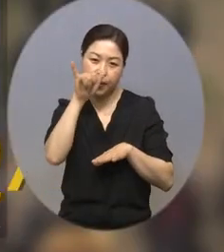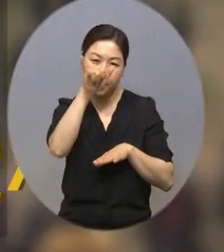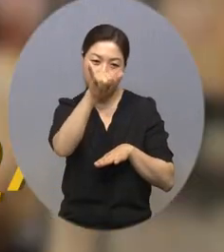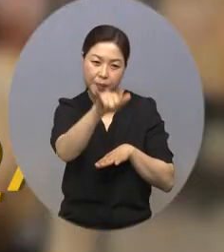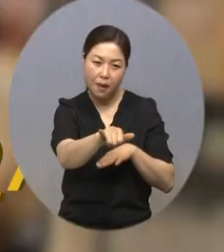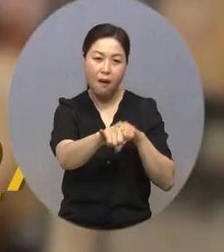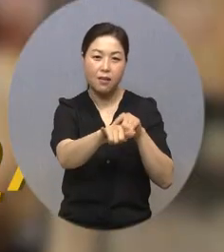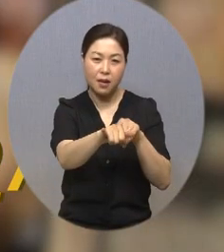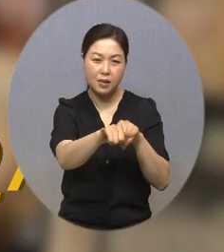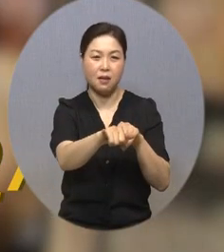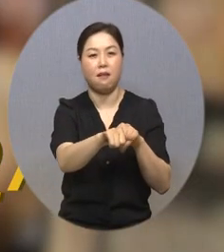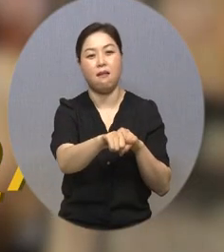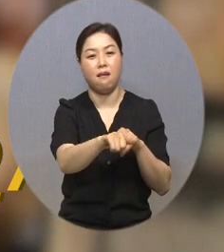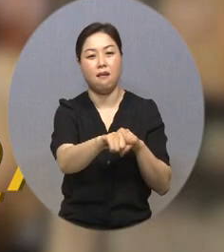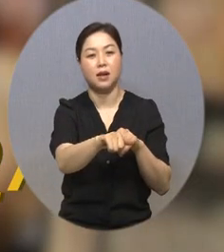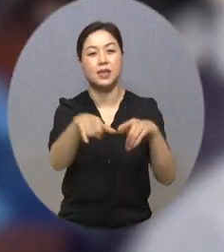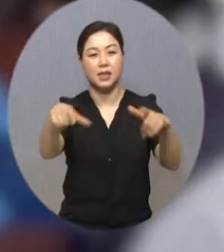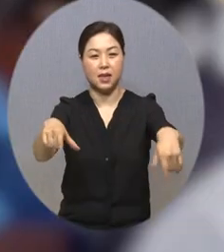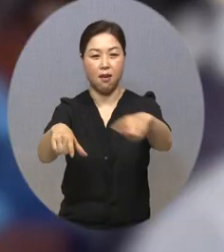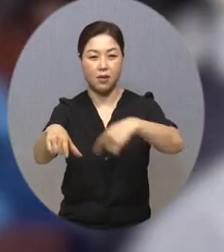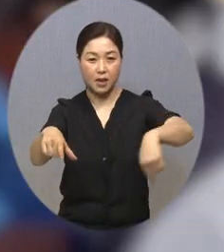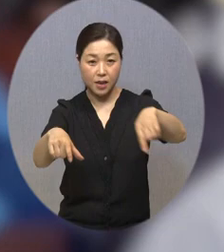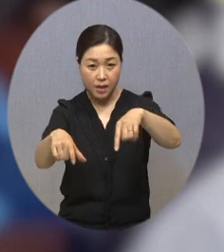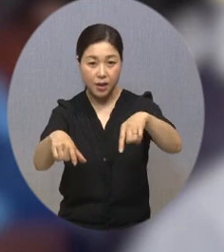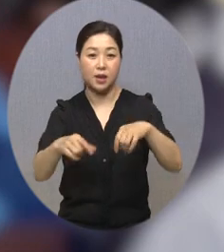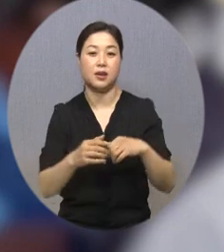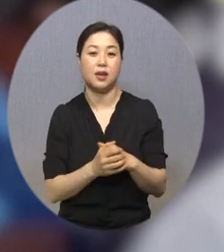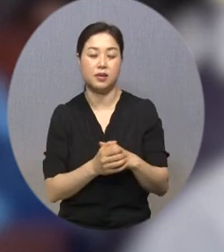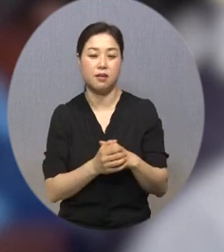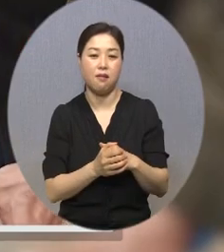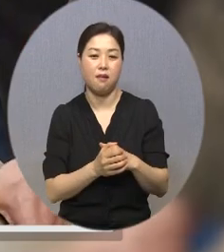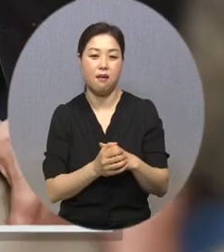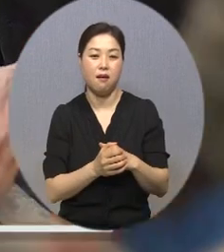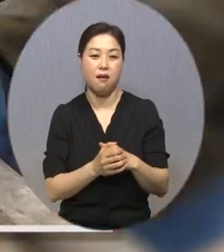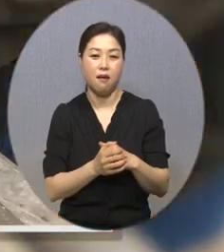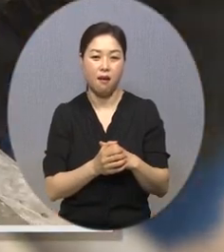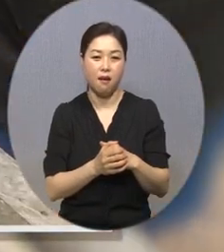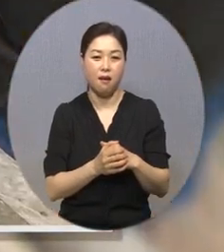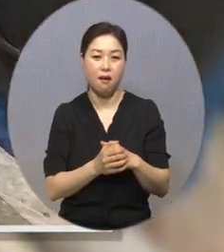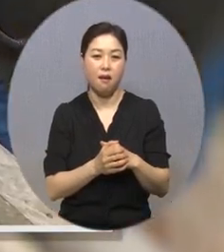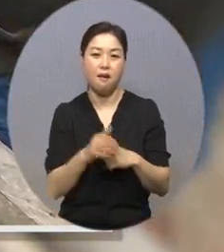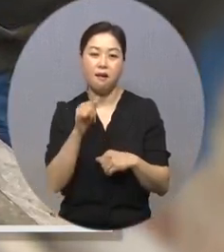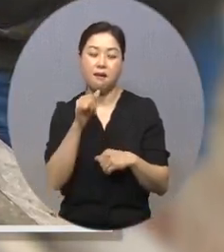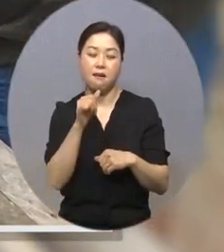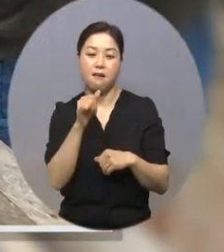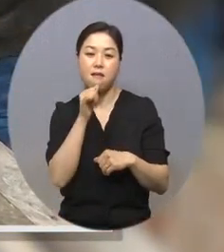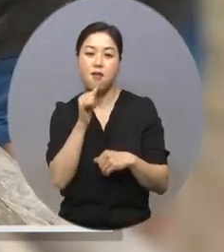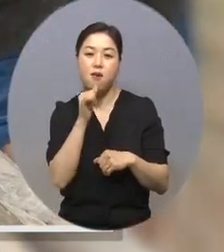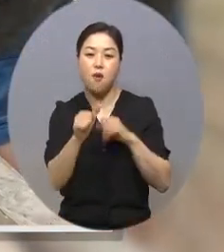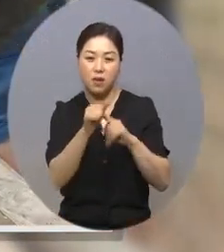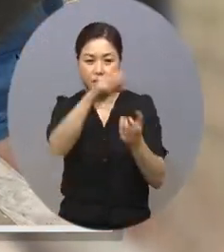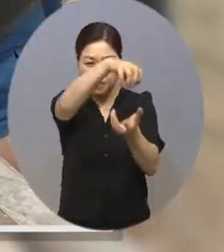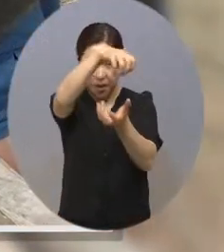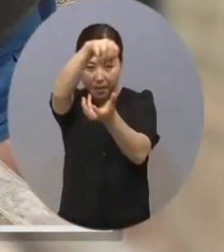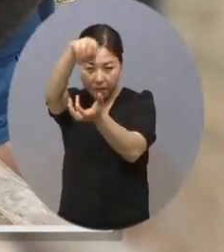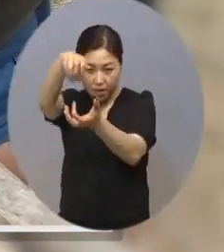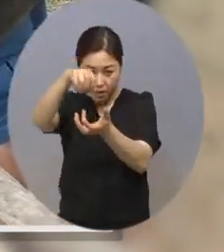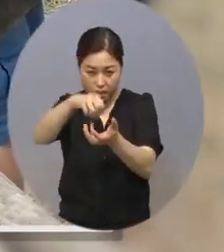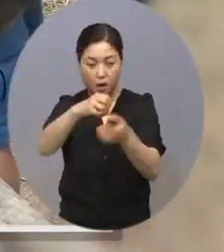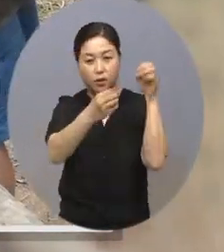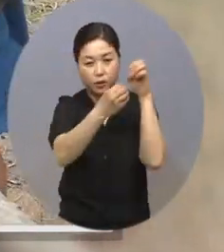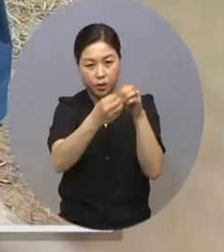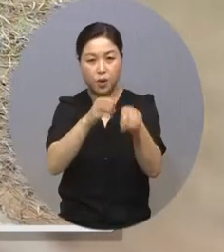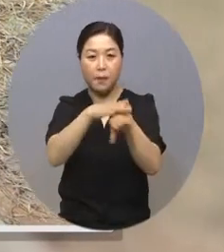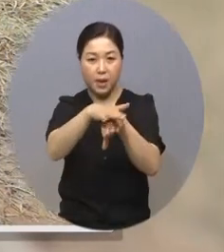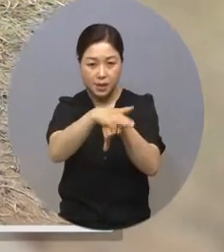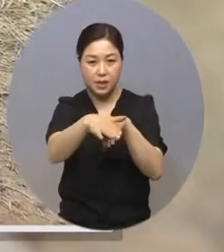지지요 예 예 거기서 야생 상태의 그대로의 생들을 여기에 채취해서 전통 방식대로 가공해서